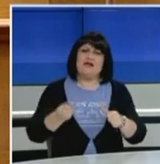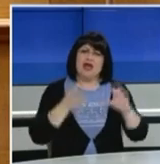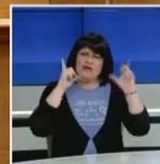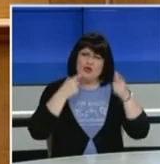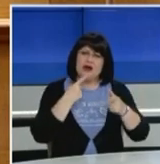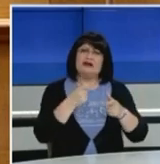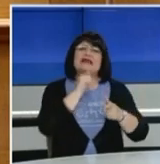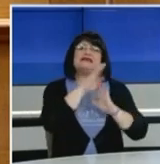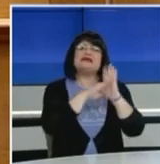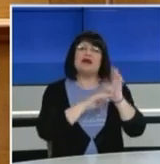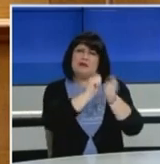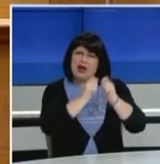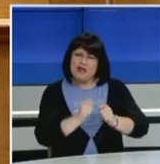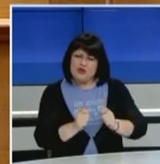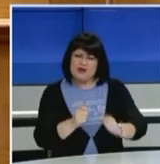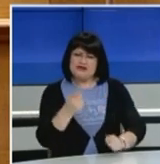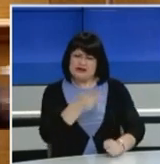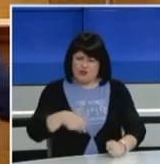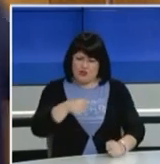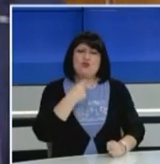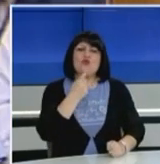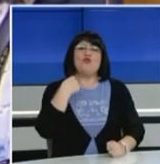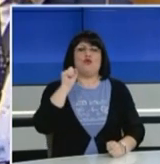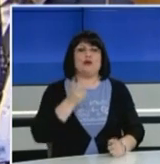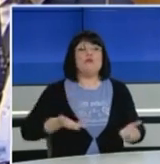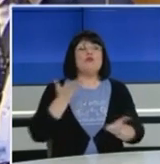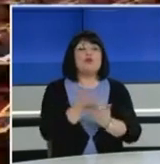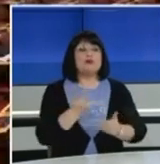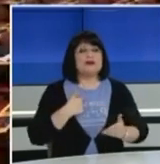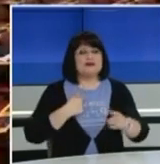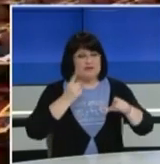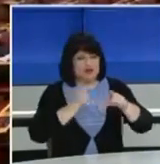τη συνταγματική αναθεώρηση την πρόταση του ΚΚΕ